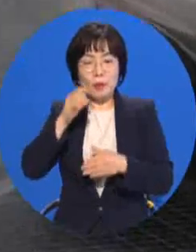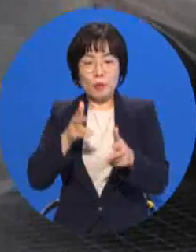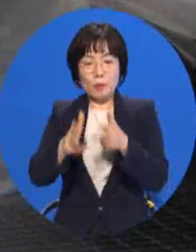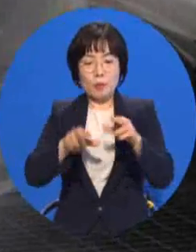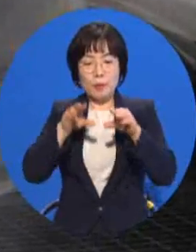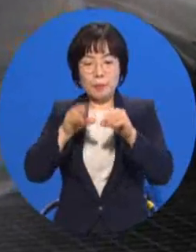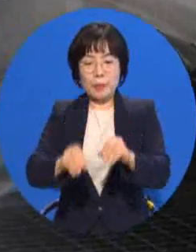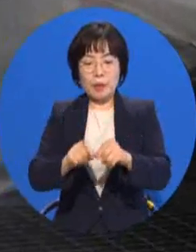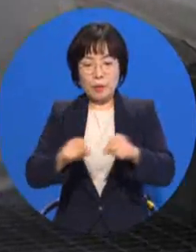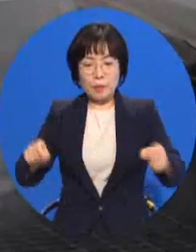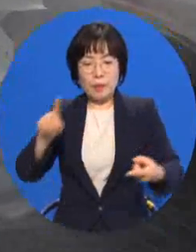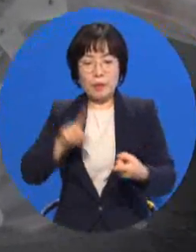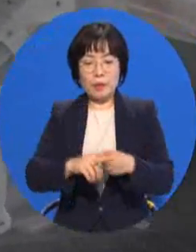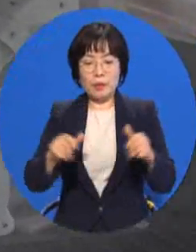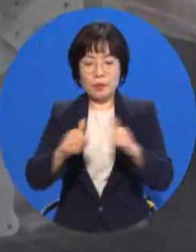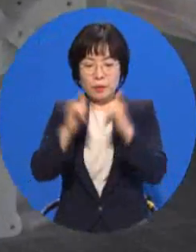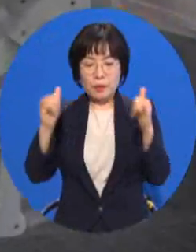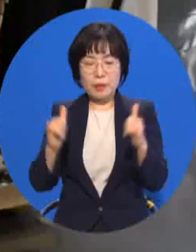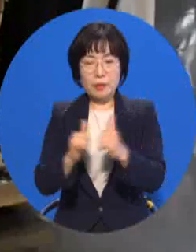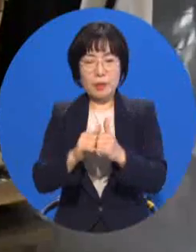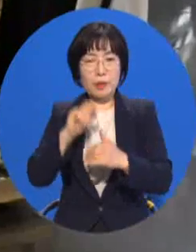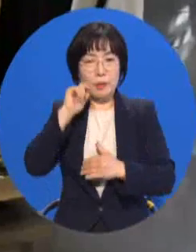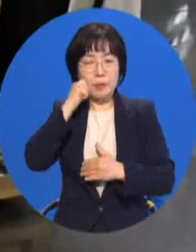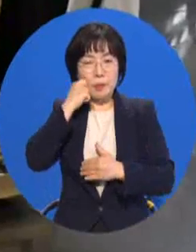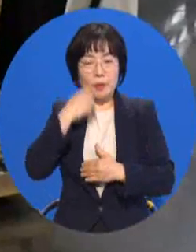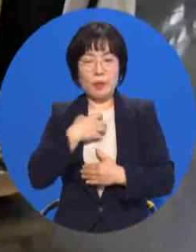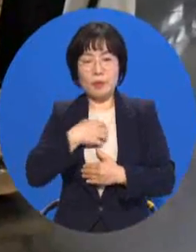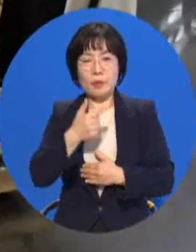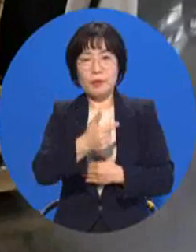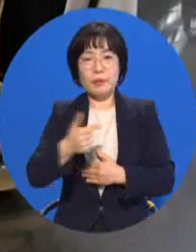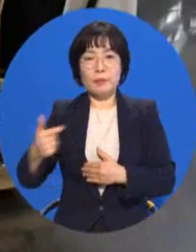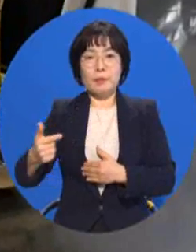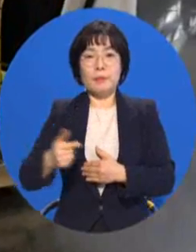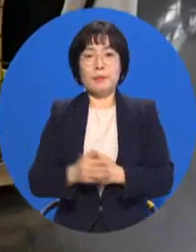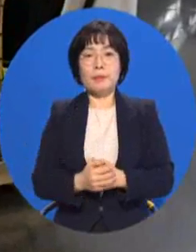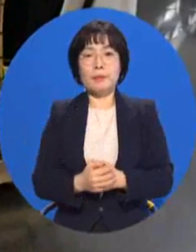장기화에 대한 지역사회 우려도 커지고 있습니다. MBC 뉴스 이재원입니다.